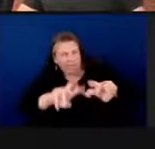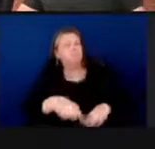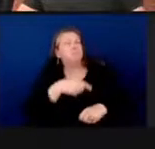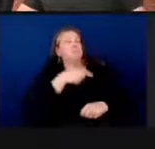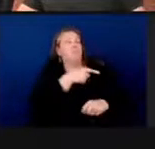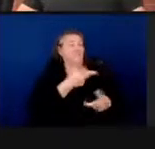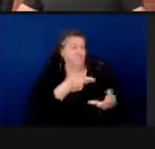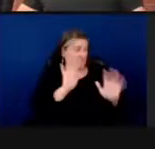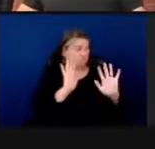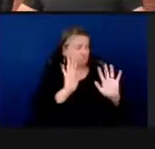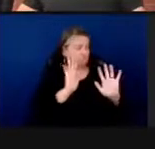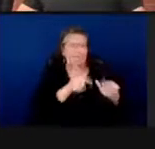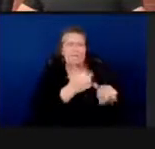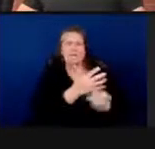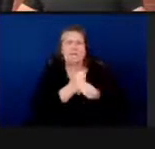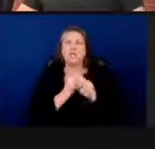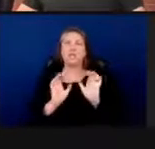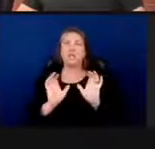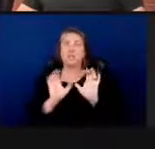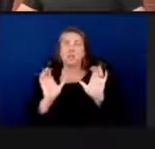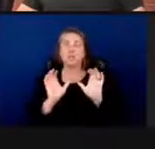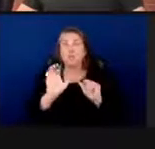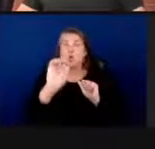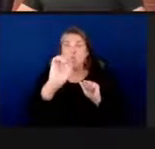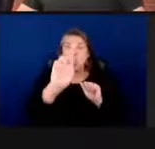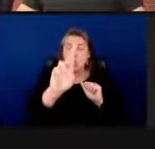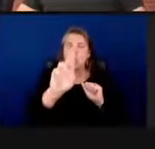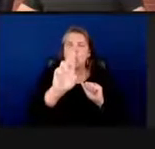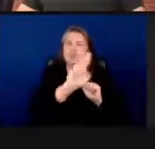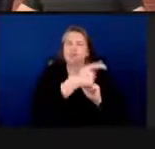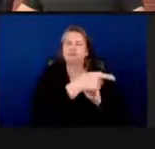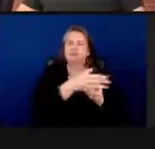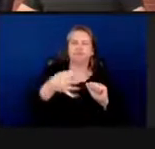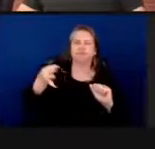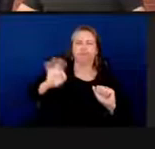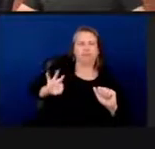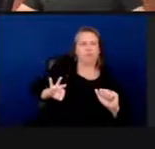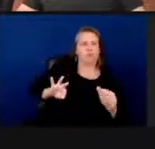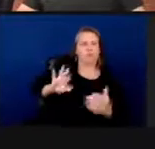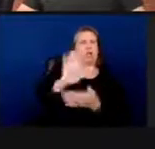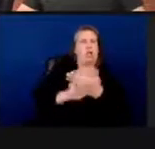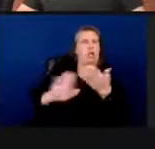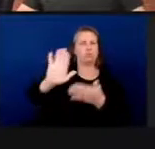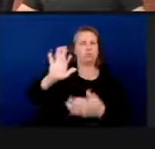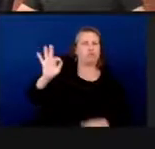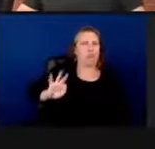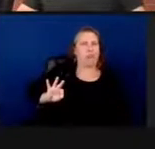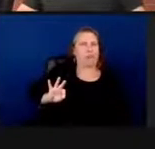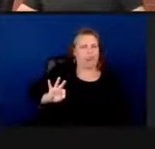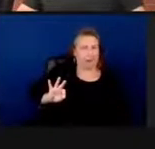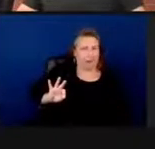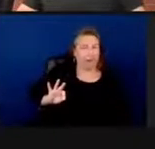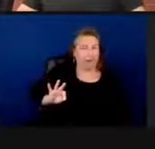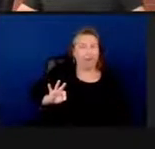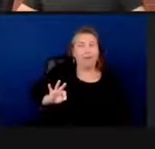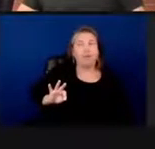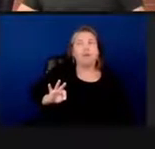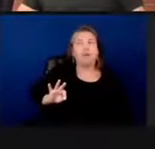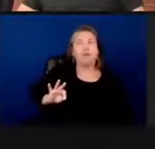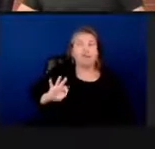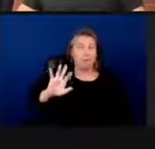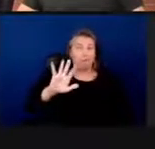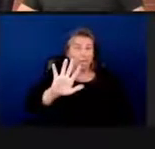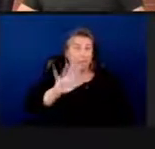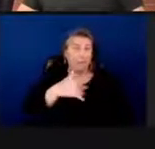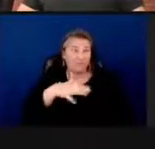pindi wanafunzi wanapokamilisha mafunzo yao wanaweza kupata kazi mara moja, kwa